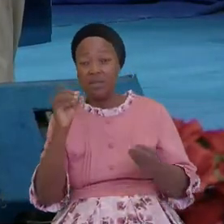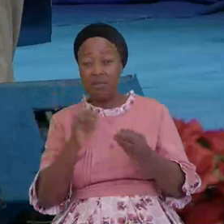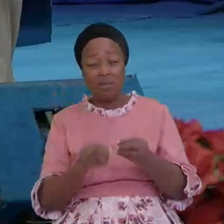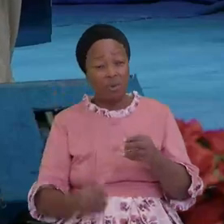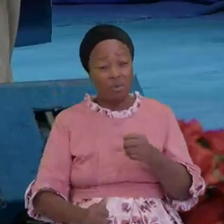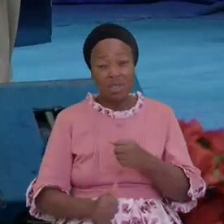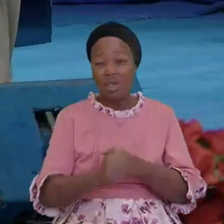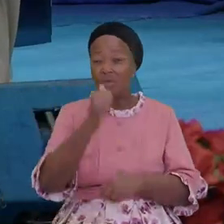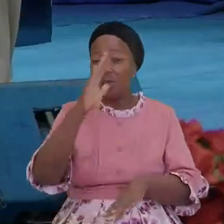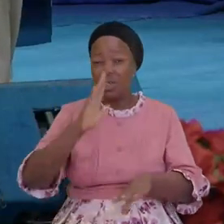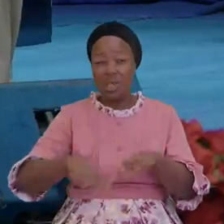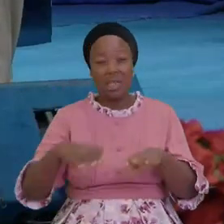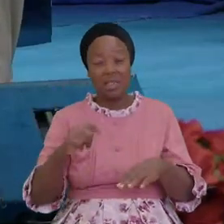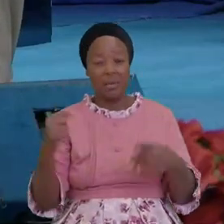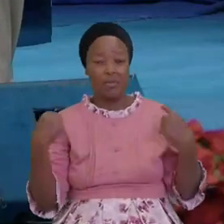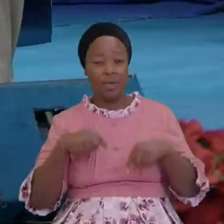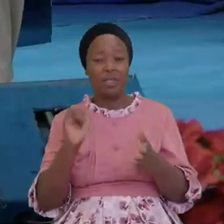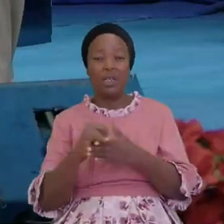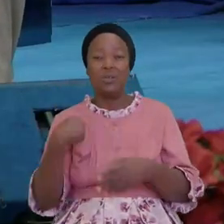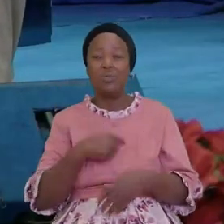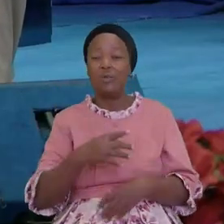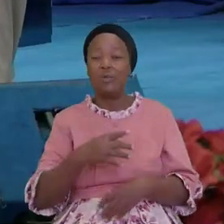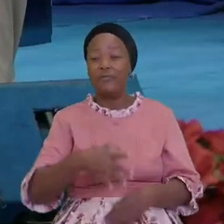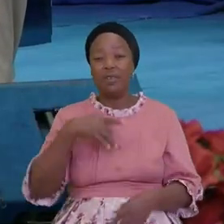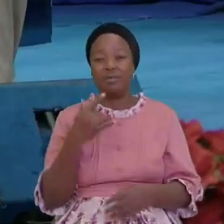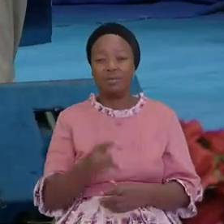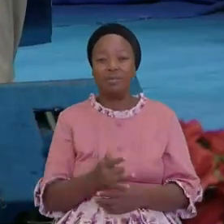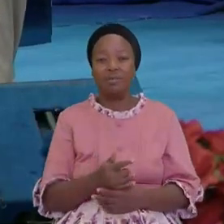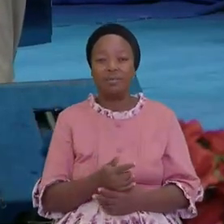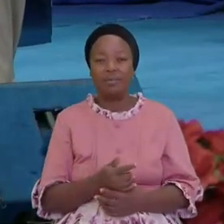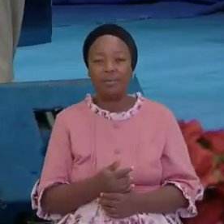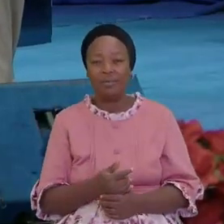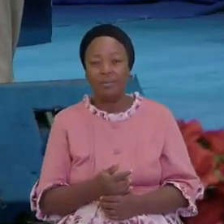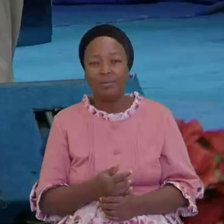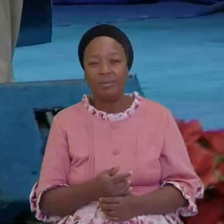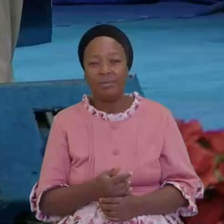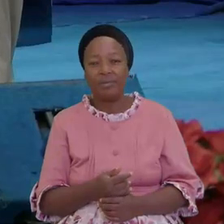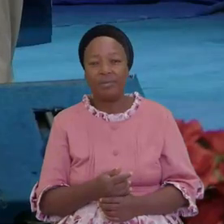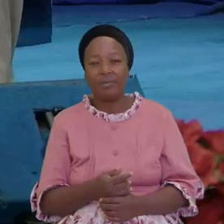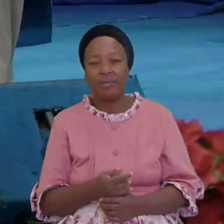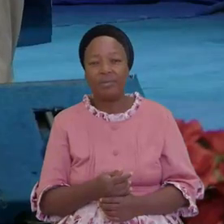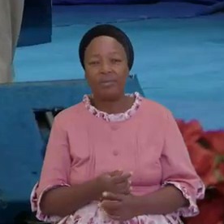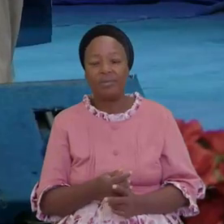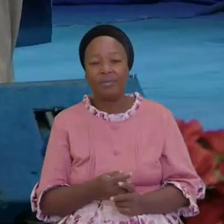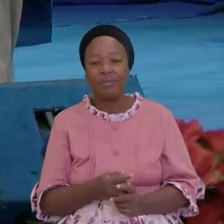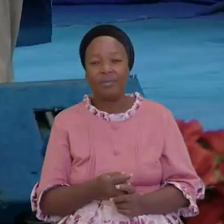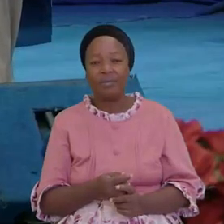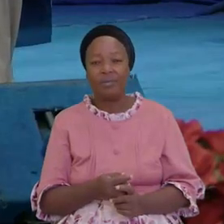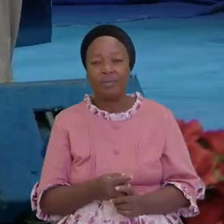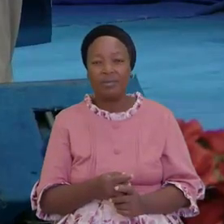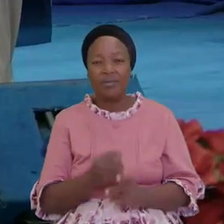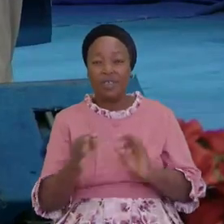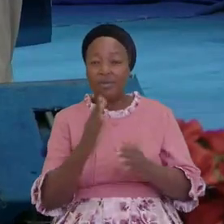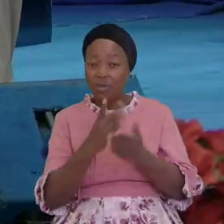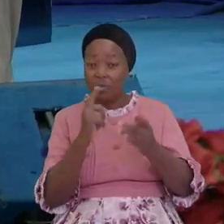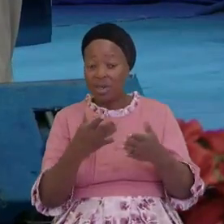Les problèmes que ne sentons pas sont plus dangereux que la maladie que nous